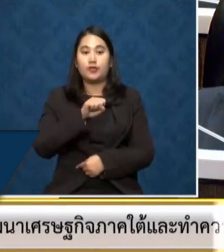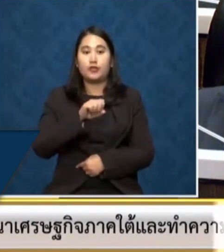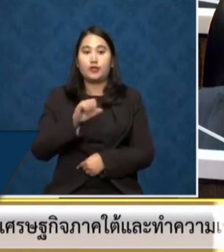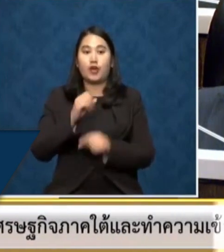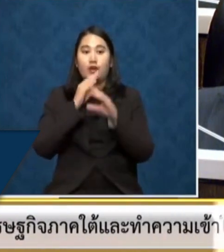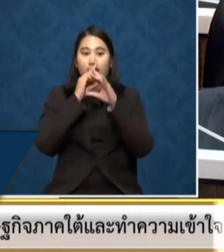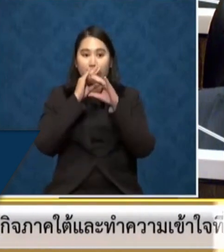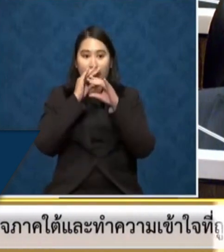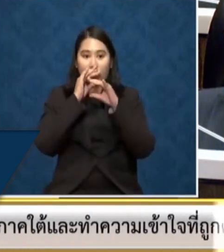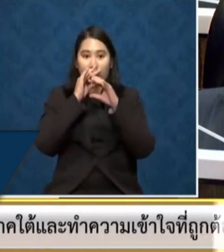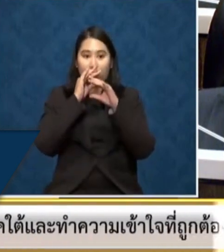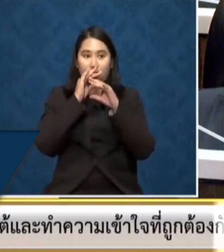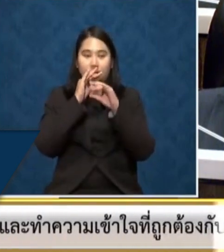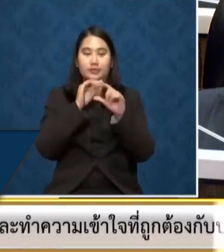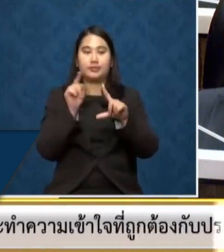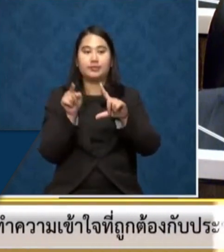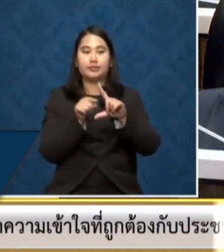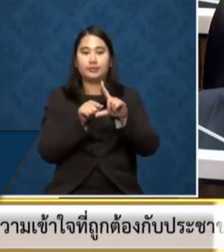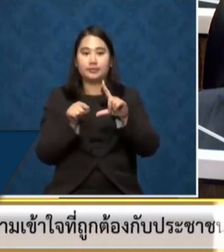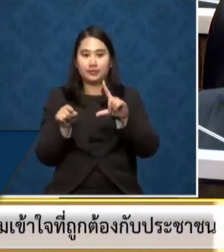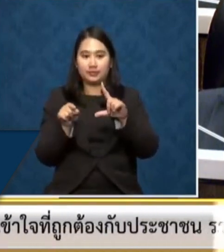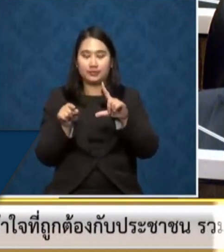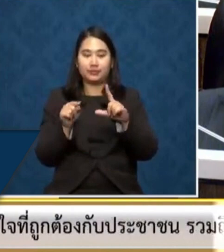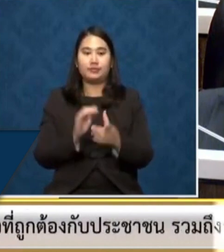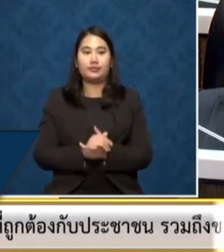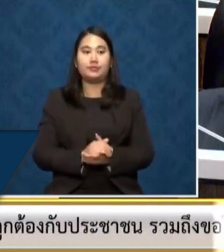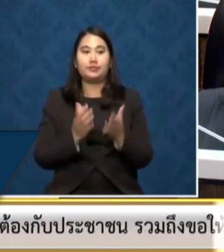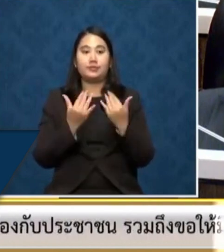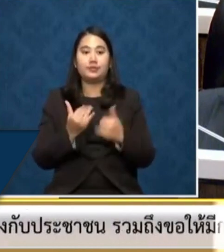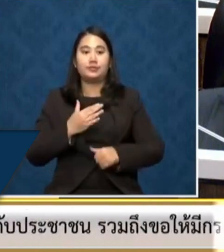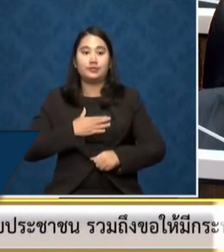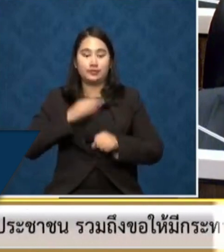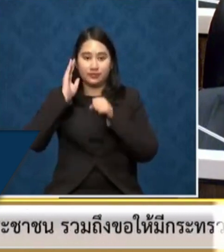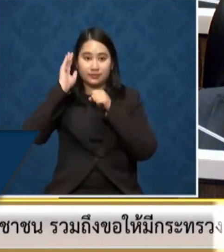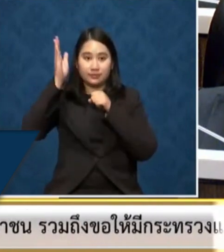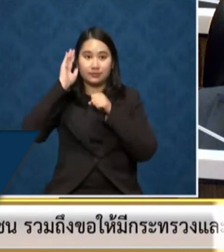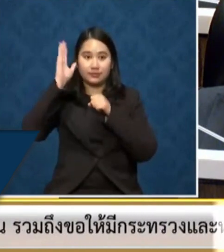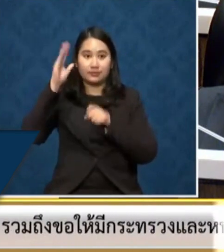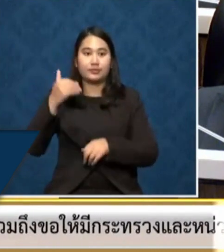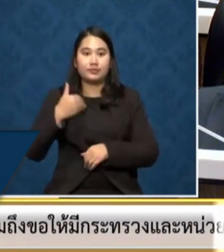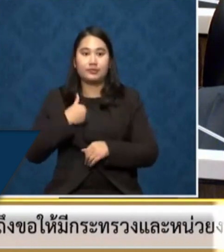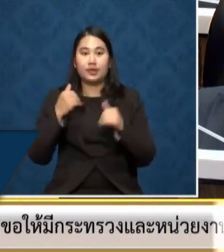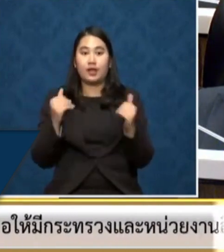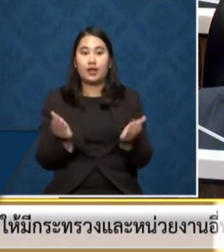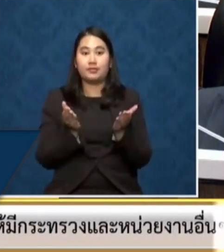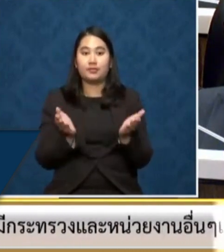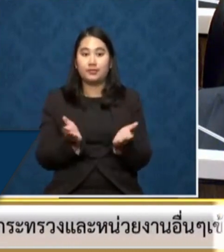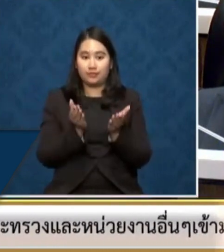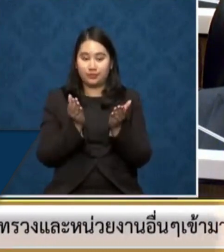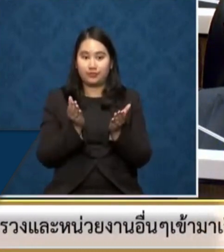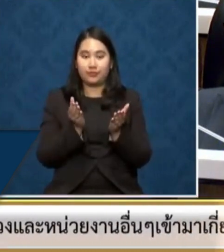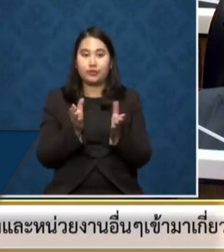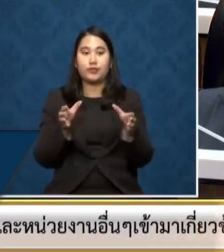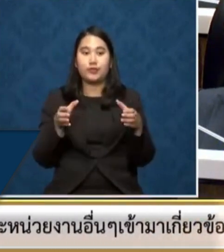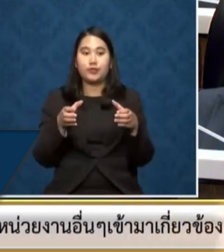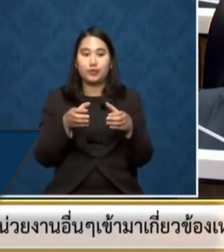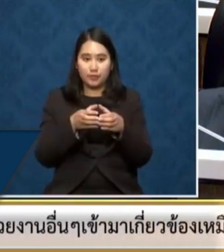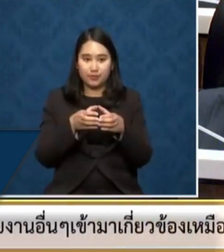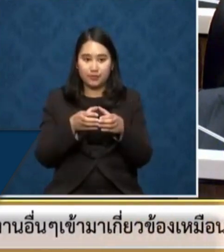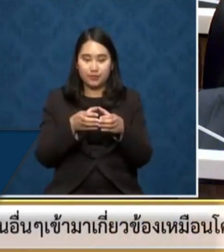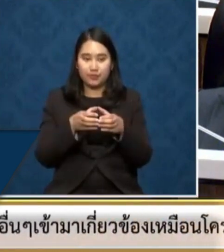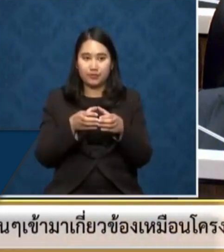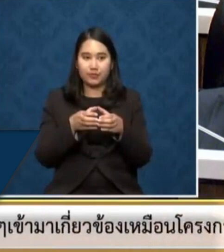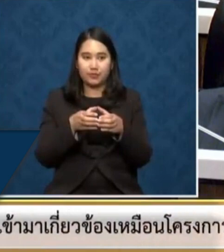ระยองเขต 1พรรคก้าวไกลวันนี้ดิฉันขอร่วมอภิปรายสนับสนุนยติขอให้สภาผู้แทน